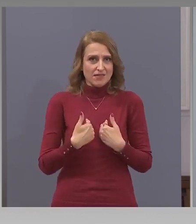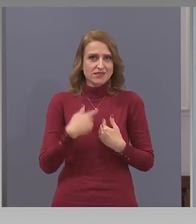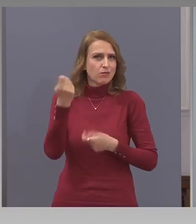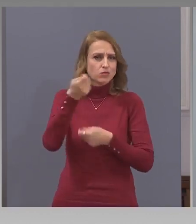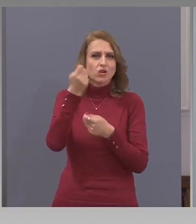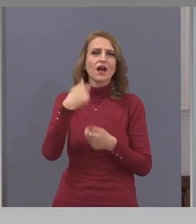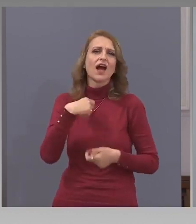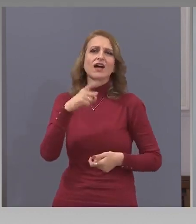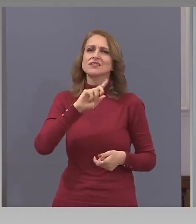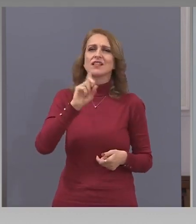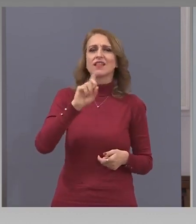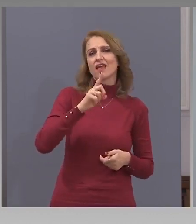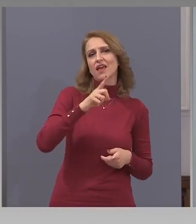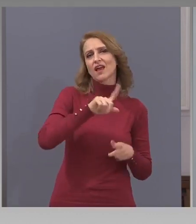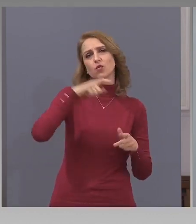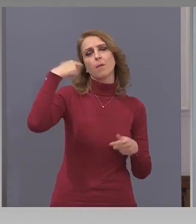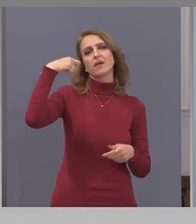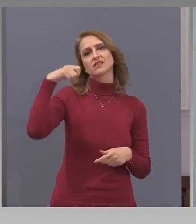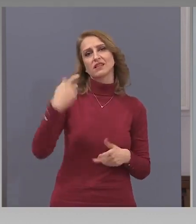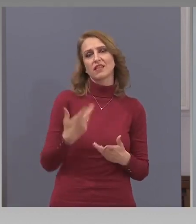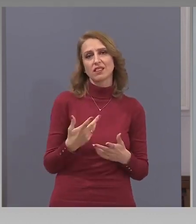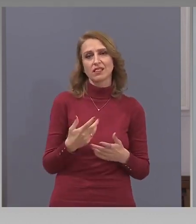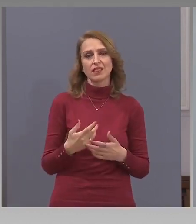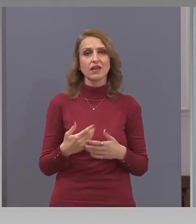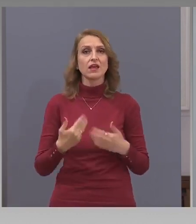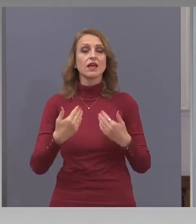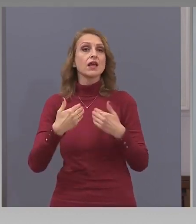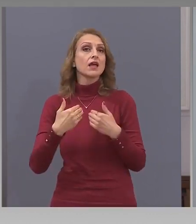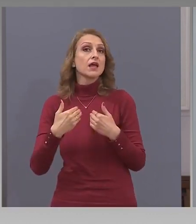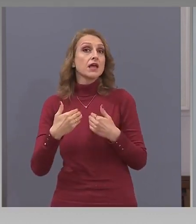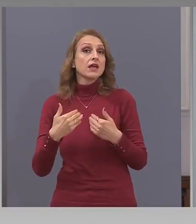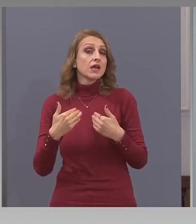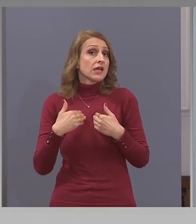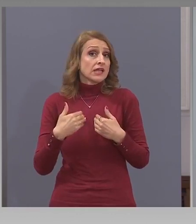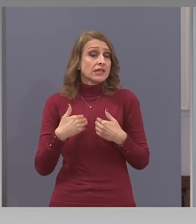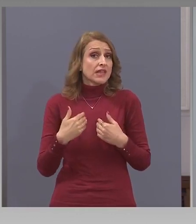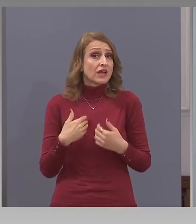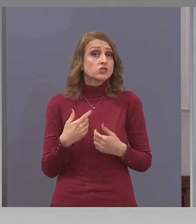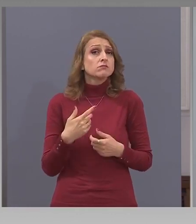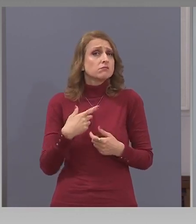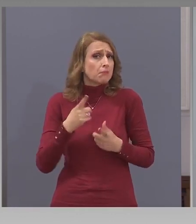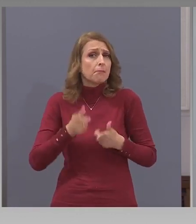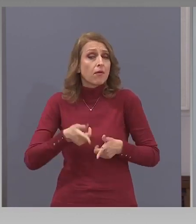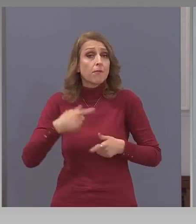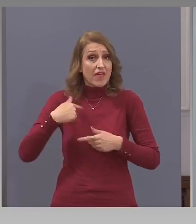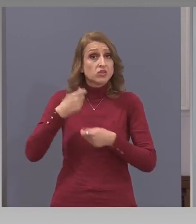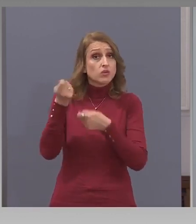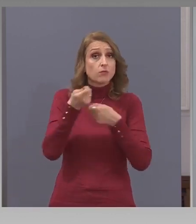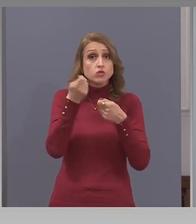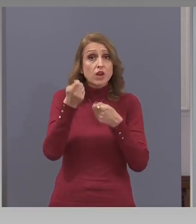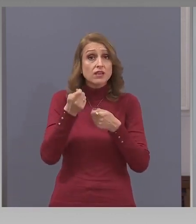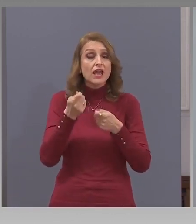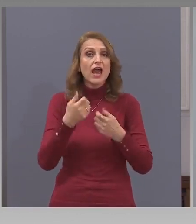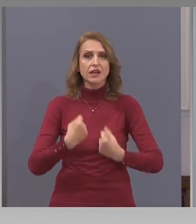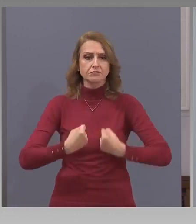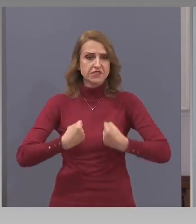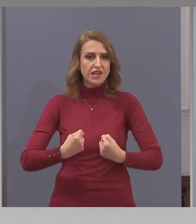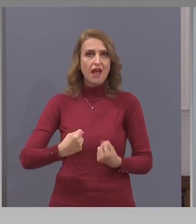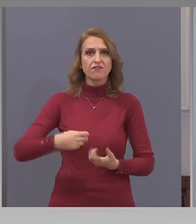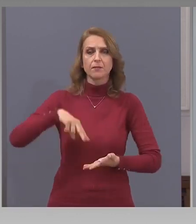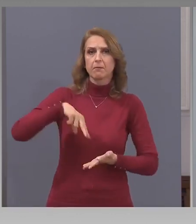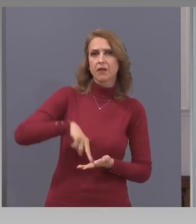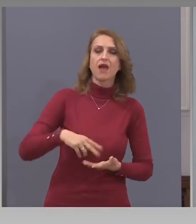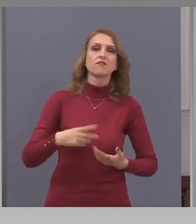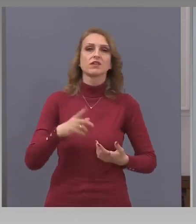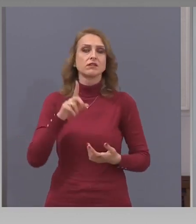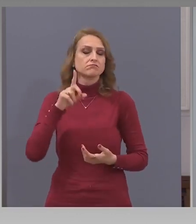армията с някаква задача. Макар че нашите военнослужащи са фантастични и могат много да помогнат. Защото са здрави, прави, яки